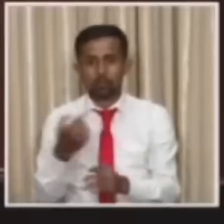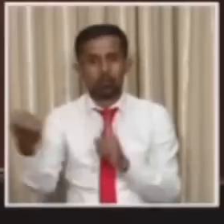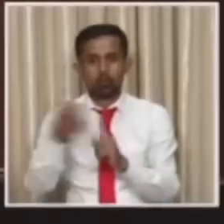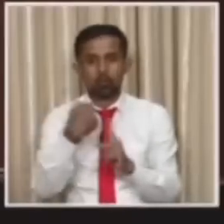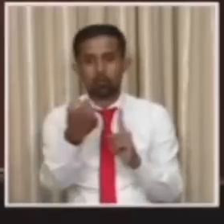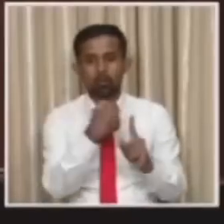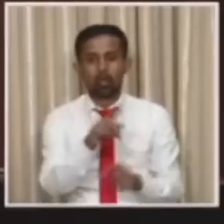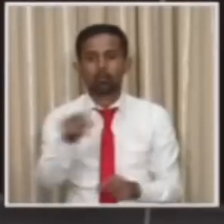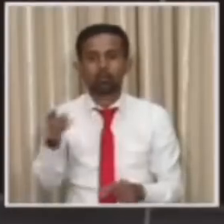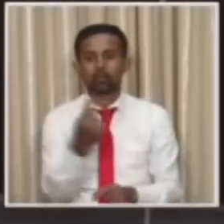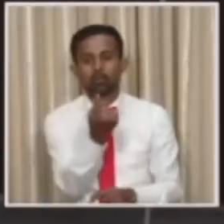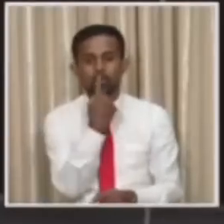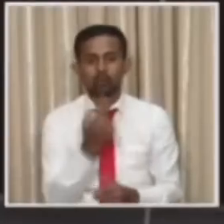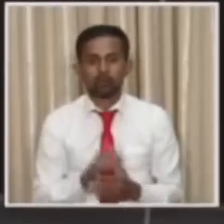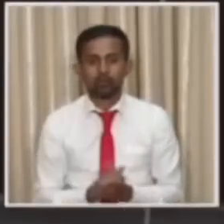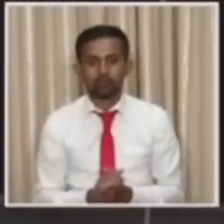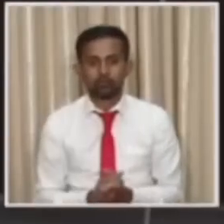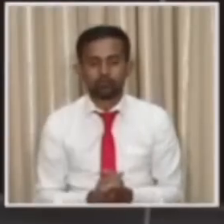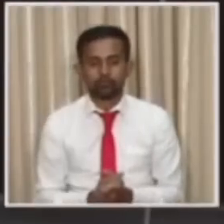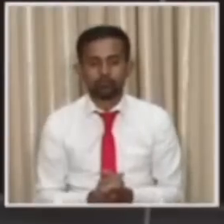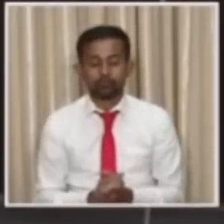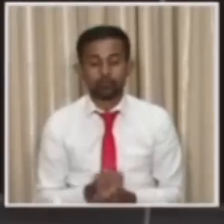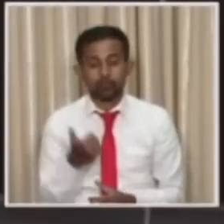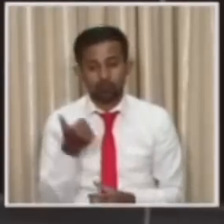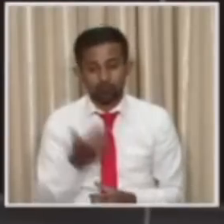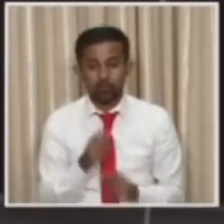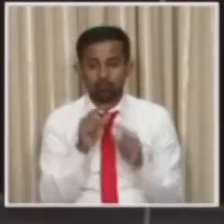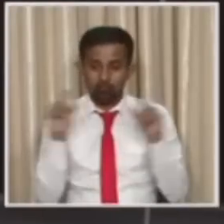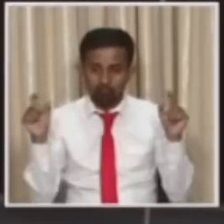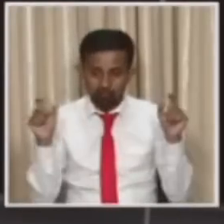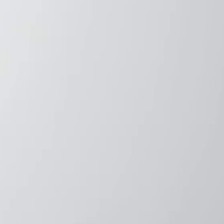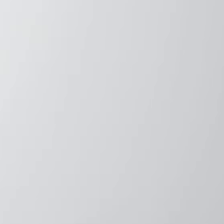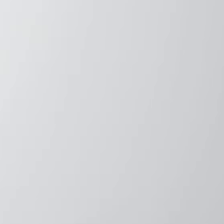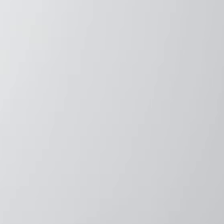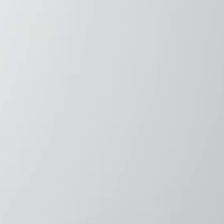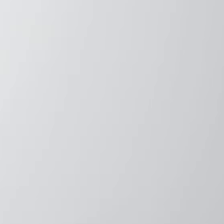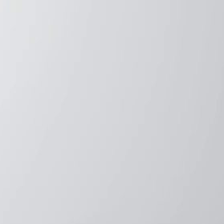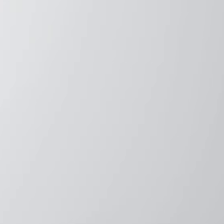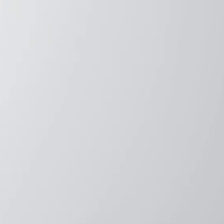ඔබතුමා මගේ විනාඩි 20 ආරක්ෂා කරලා දෙන්න වැදගත් මාතෘකාවක් කරද්දී කතා කරන්න තියෙන්නේ